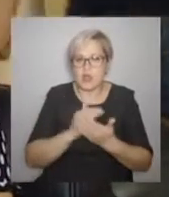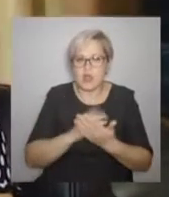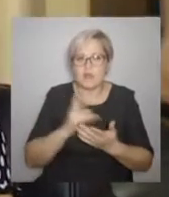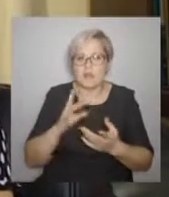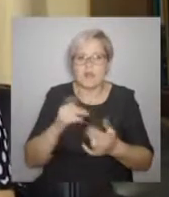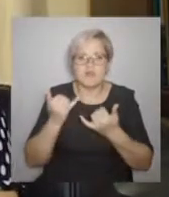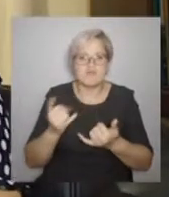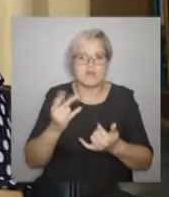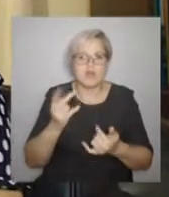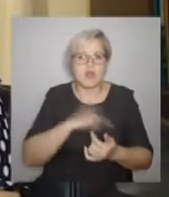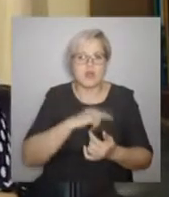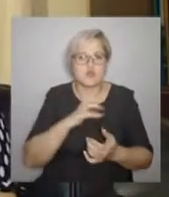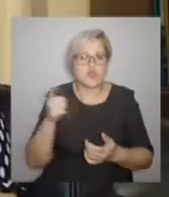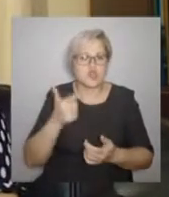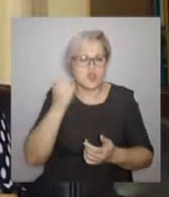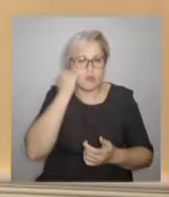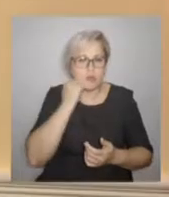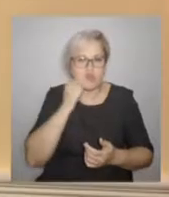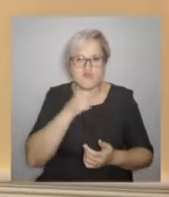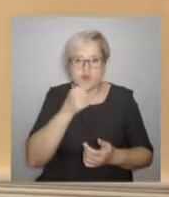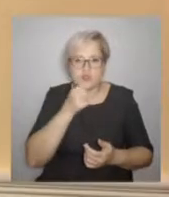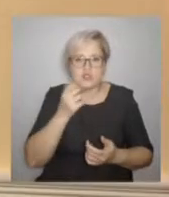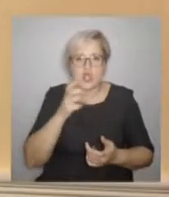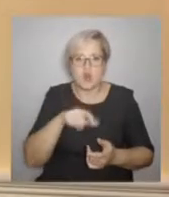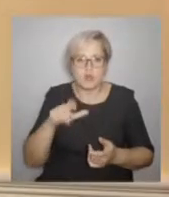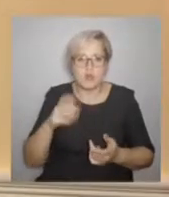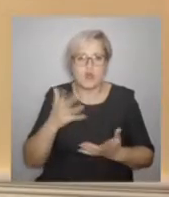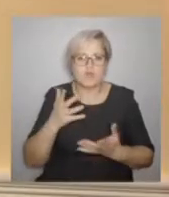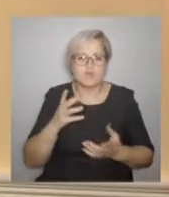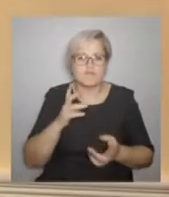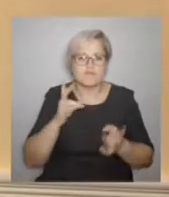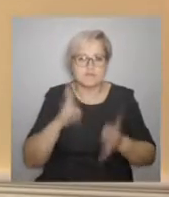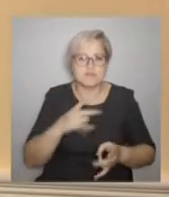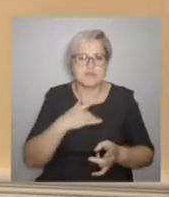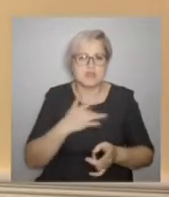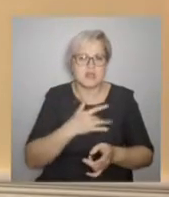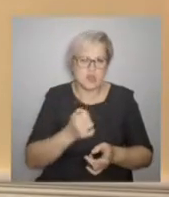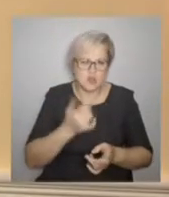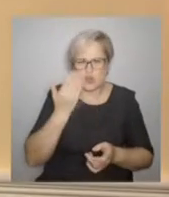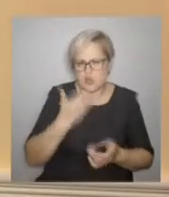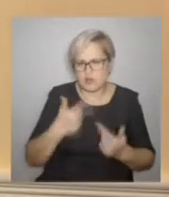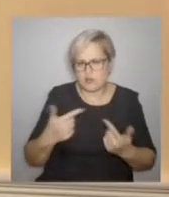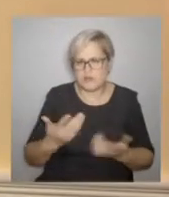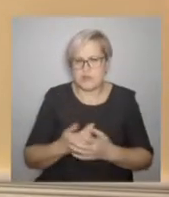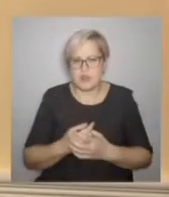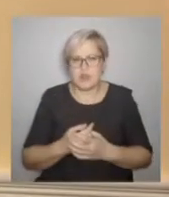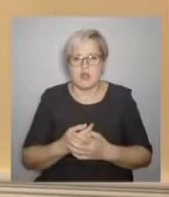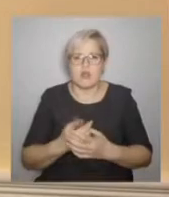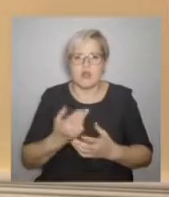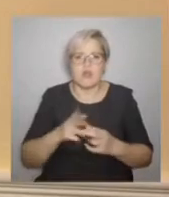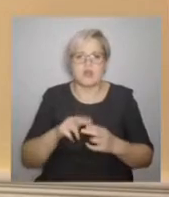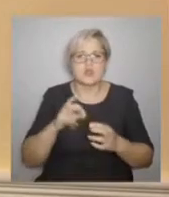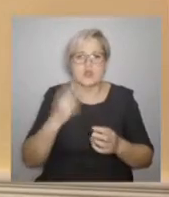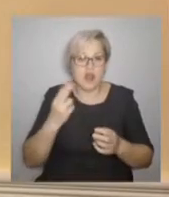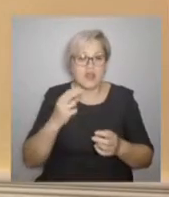посещать на дому, то есть не только полустационарное обслуживание, но и обслуживание на дому. Сейчас в основном вы выезжаете на дом, насколько я